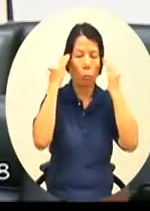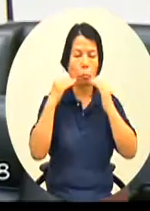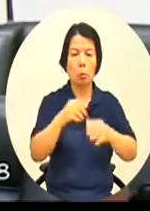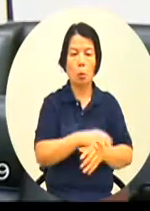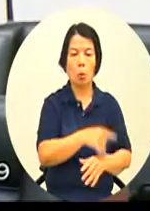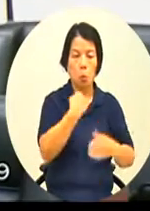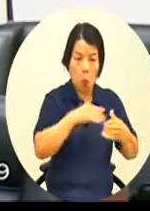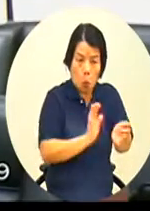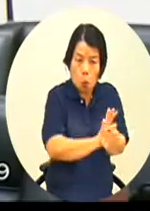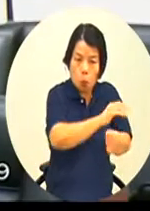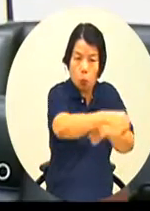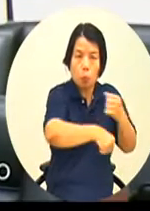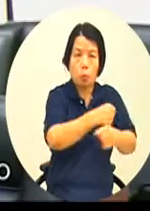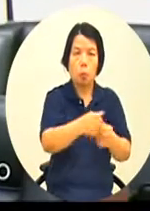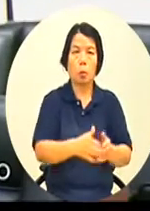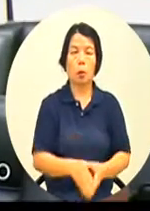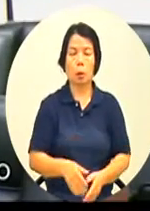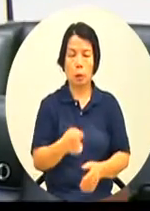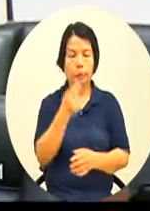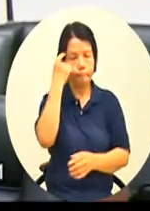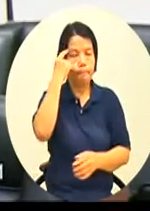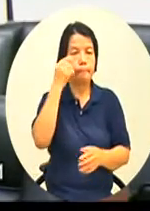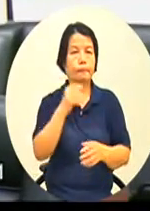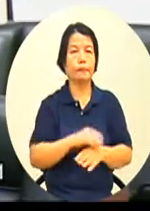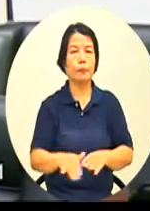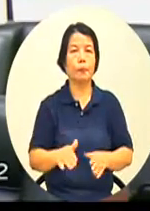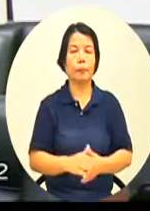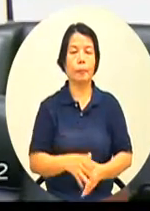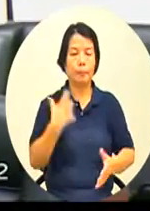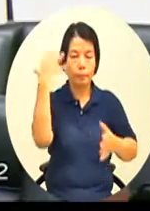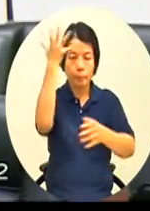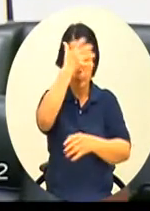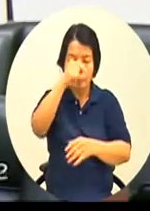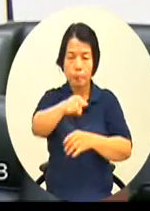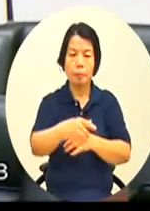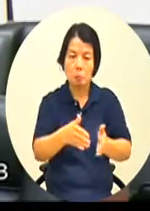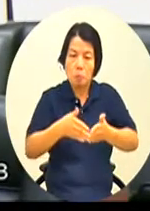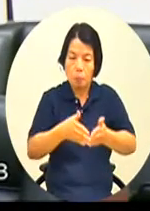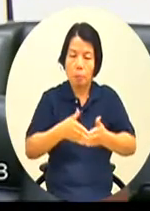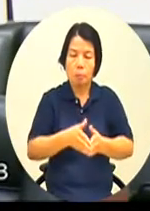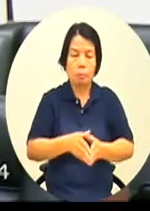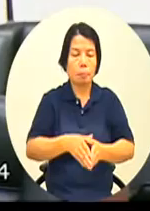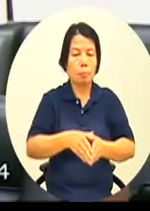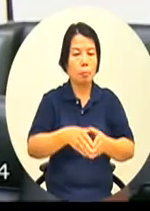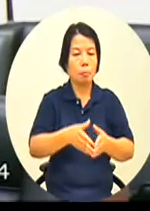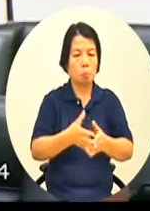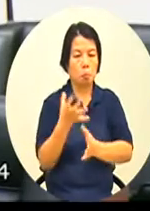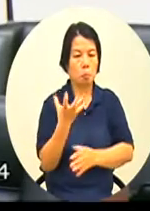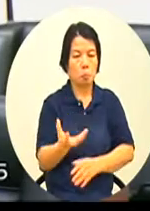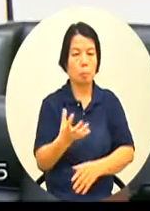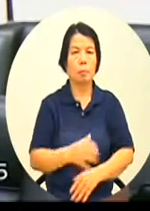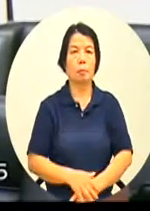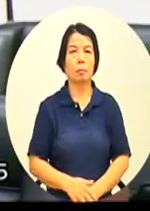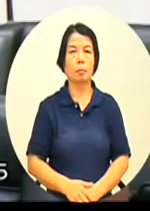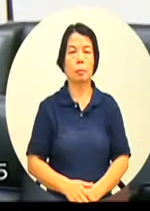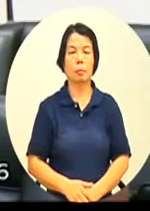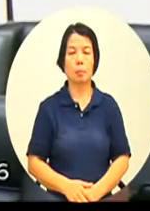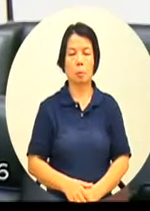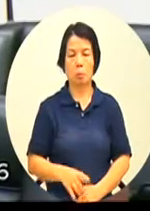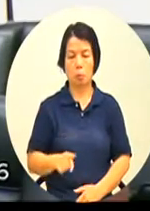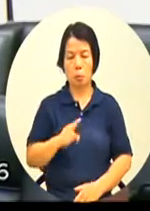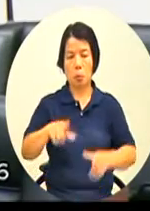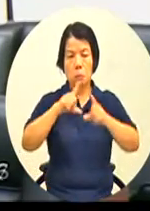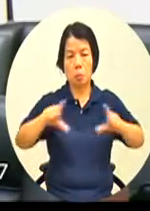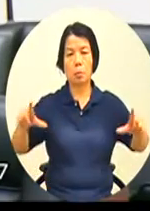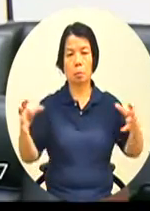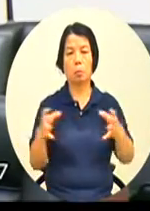子推动的话，我们也可以想象我们的老人家的需求也是非常大。但是目前只有这个大同国